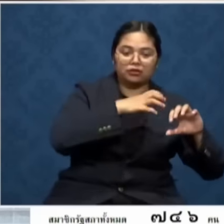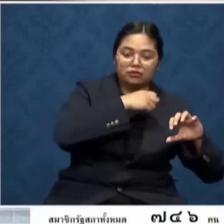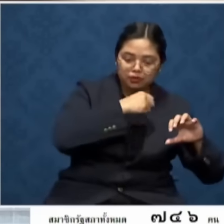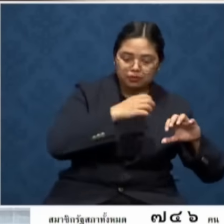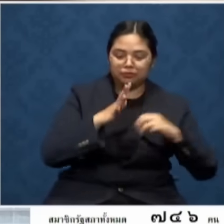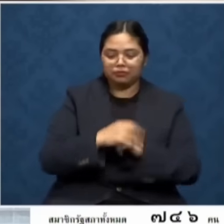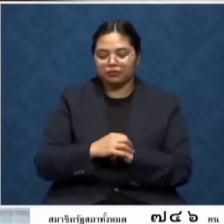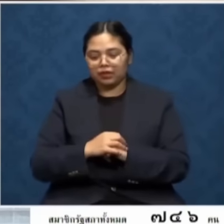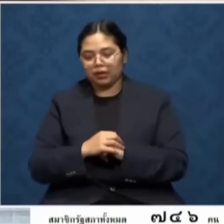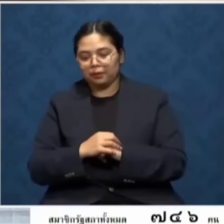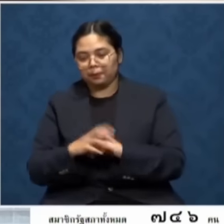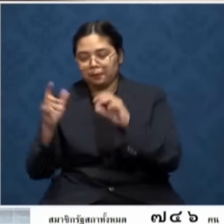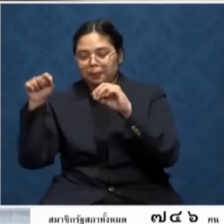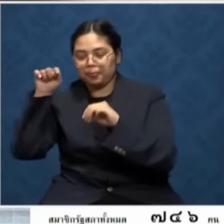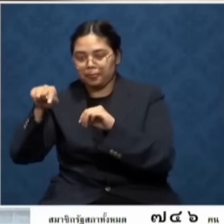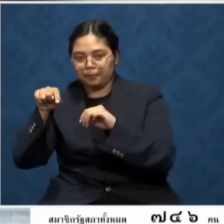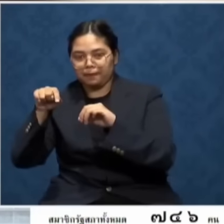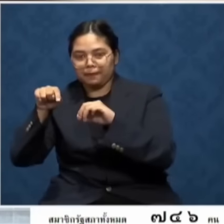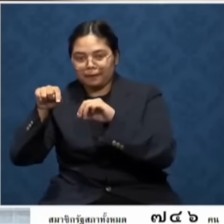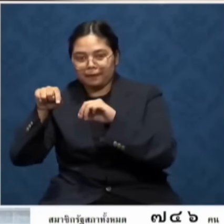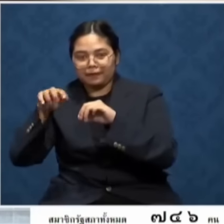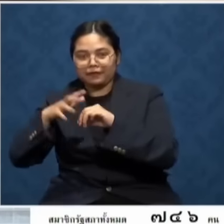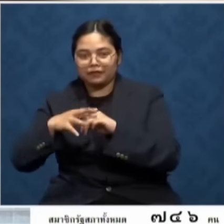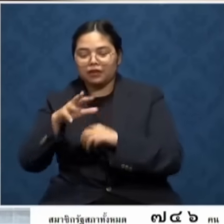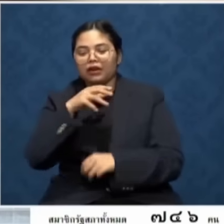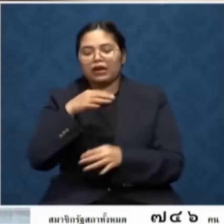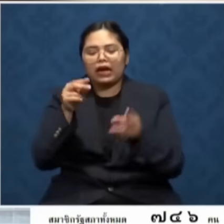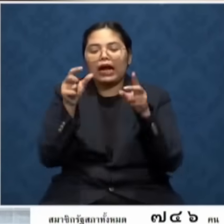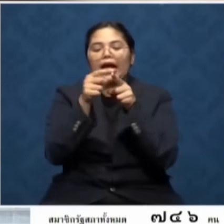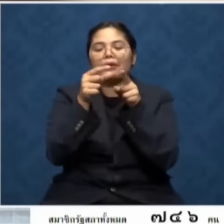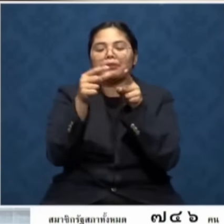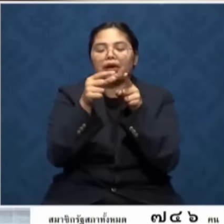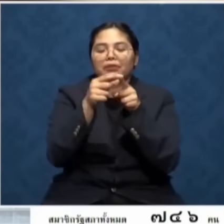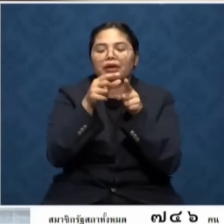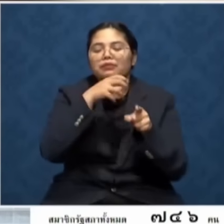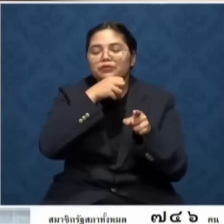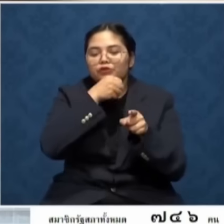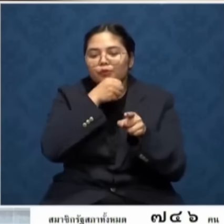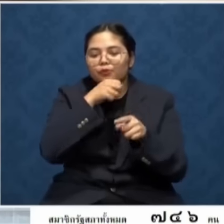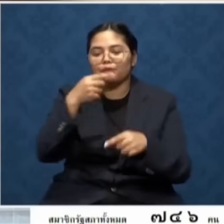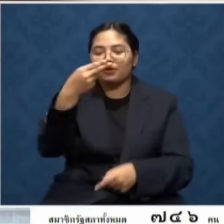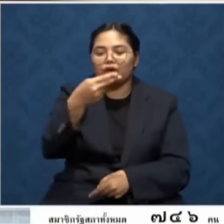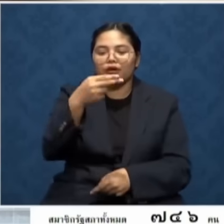คะ ครับขอให้ถอนคำว่าส้มหล่นเนี่ยฮะมันไม่สมควรนะครับ